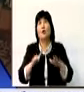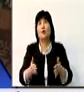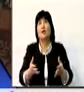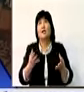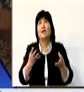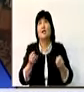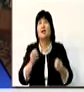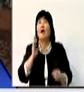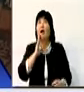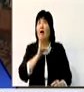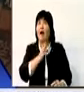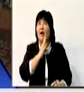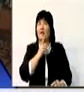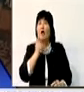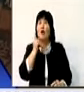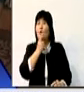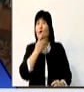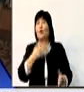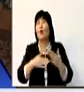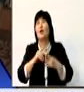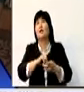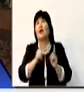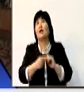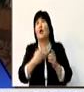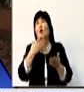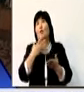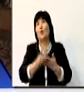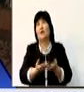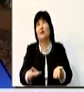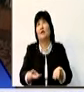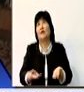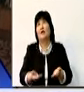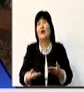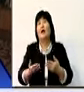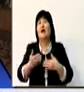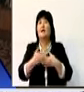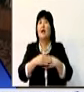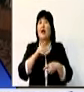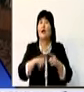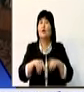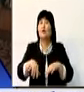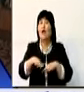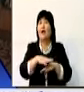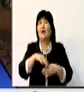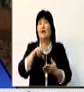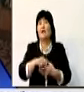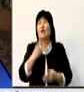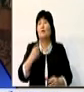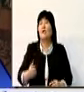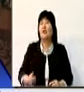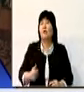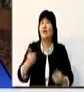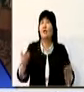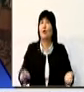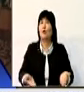және анамның көз қуанышына айналған өзінің жақындары мен халқының алдында бір мәртебесі көтеріліп